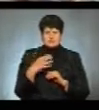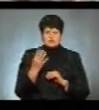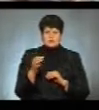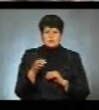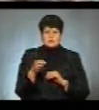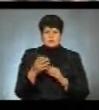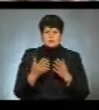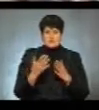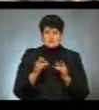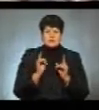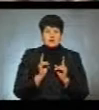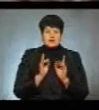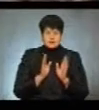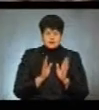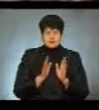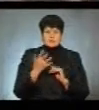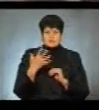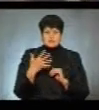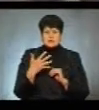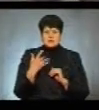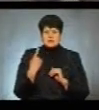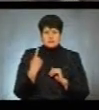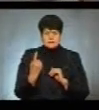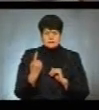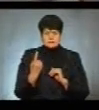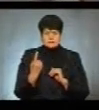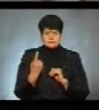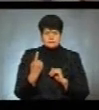якщо навіть тих 51